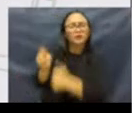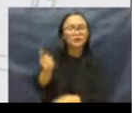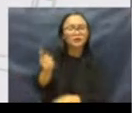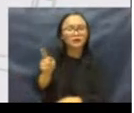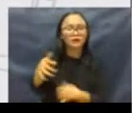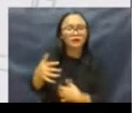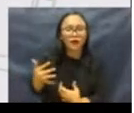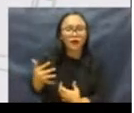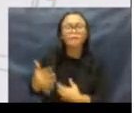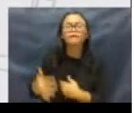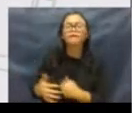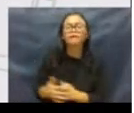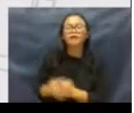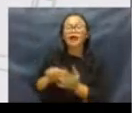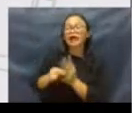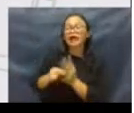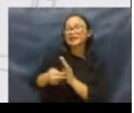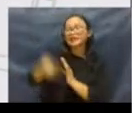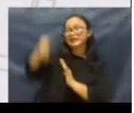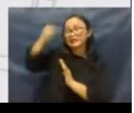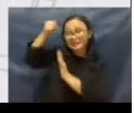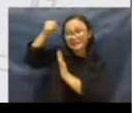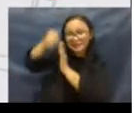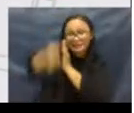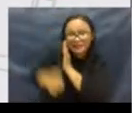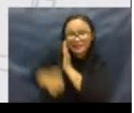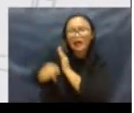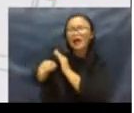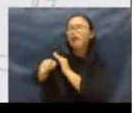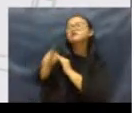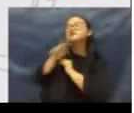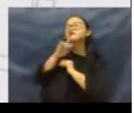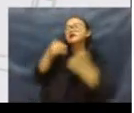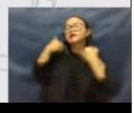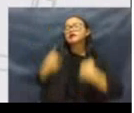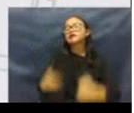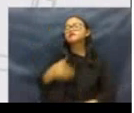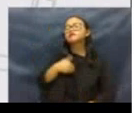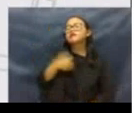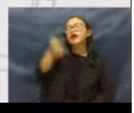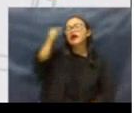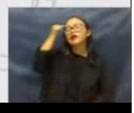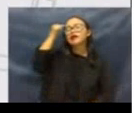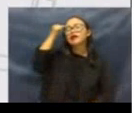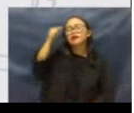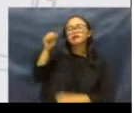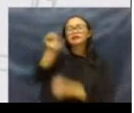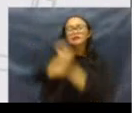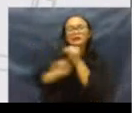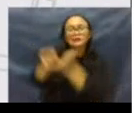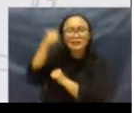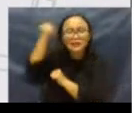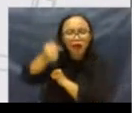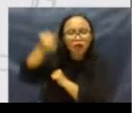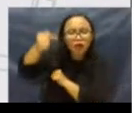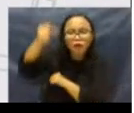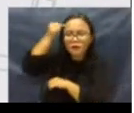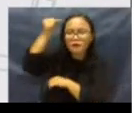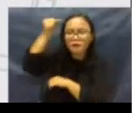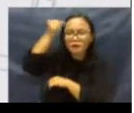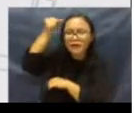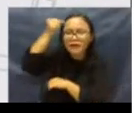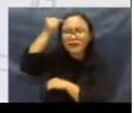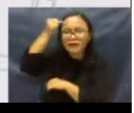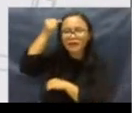definisinya menekankan kepada keproaktifan seseorang di dalam berpikir kritis, bahwa berpikir kritis adalah proses berpikir